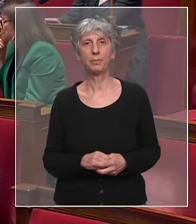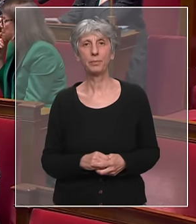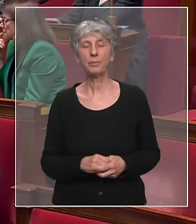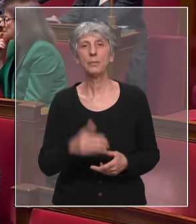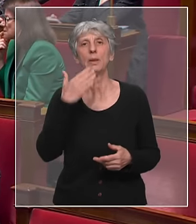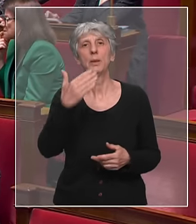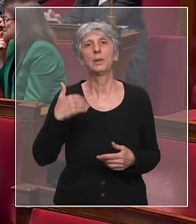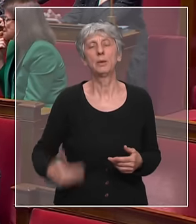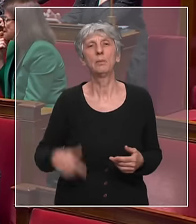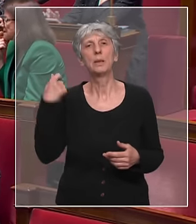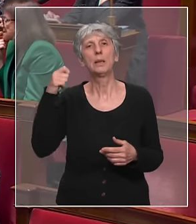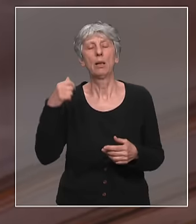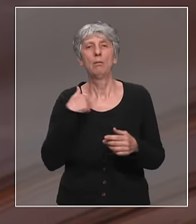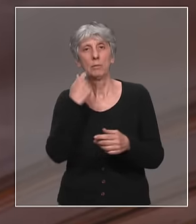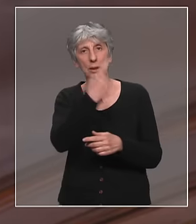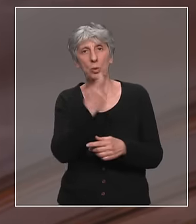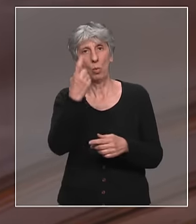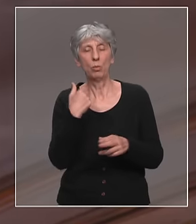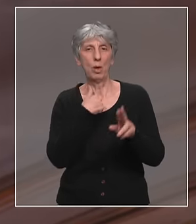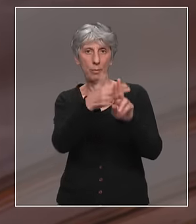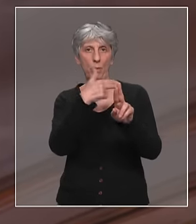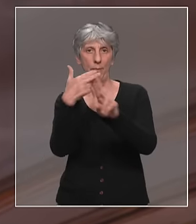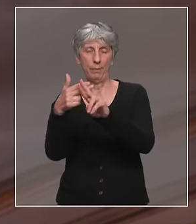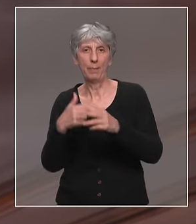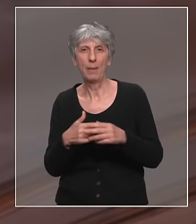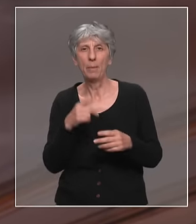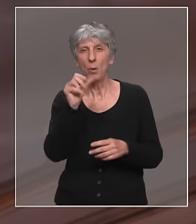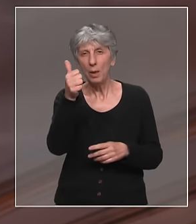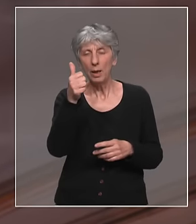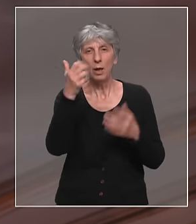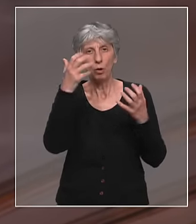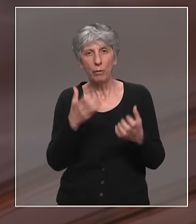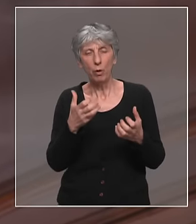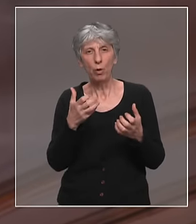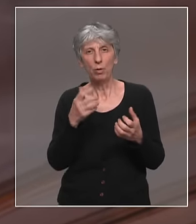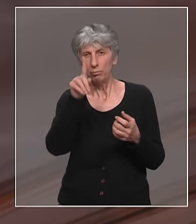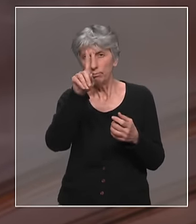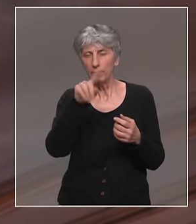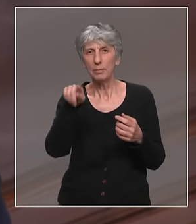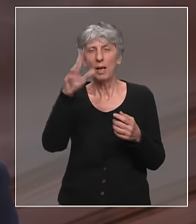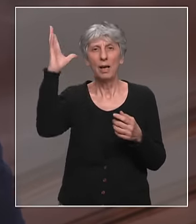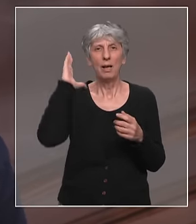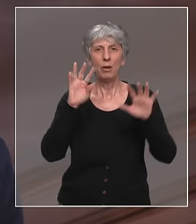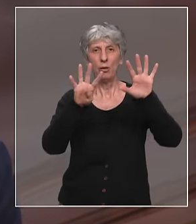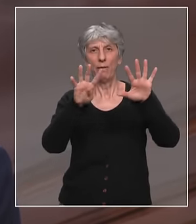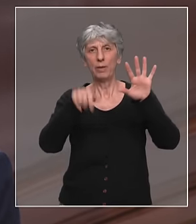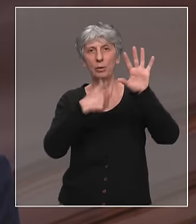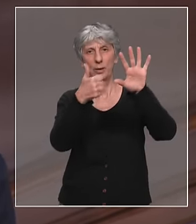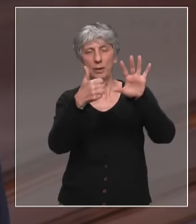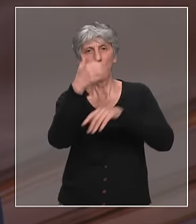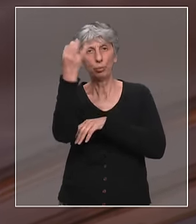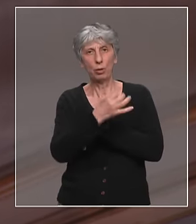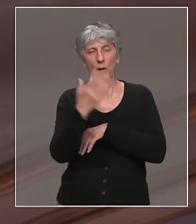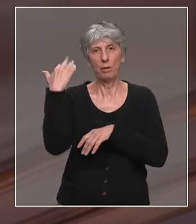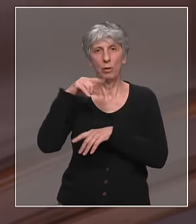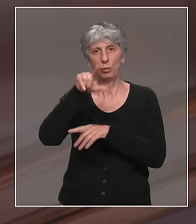Merci Madame la Présidente. Je vais répondre à vos deux questions, Monsieur Quatennens. D'abord, je veux rappeler un fait. Il y avait 9,6% de chômage quand le président a été élu